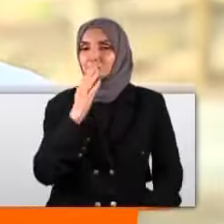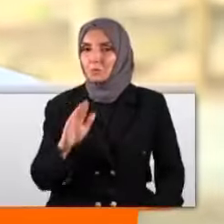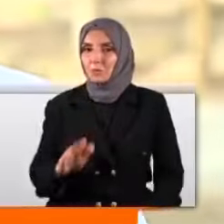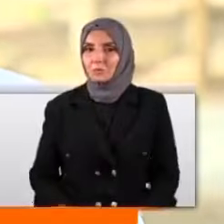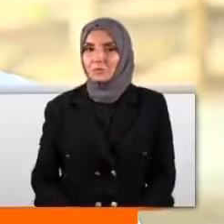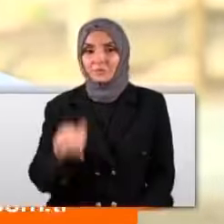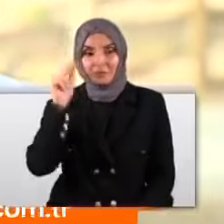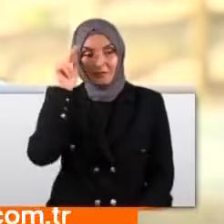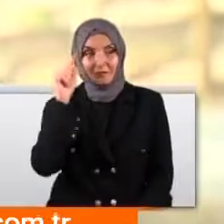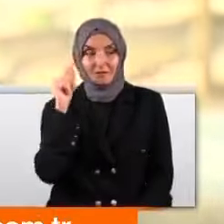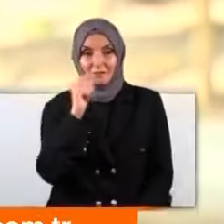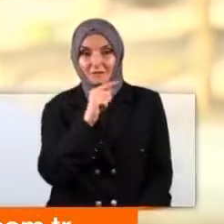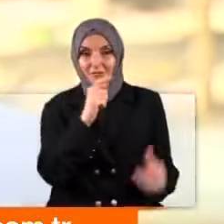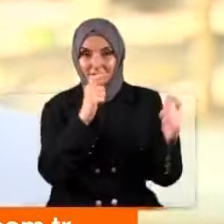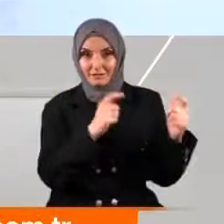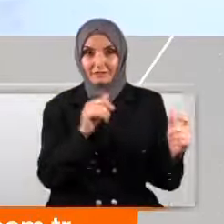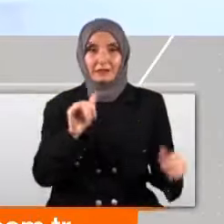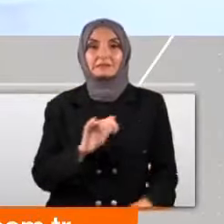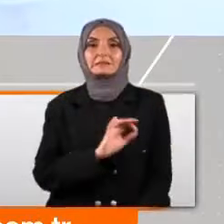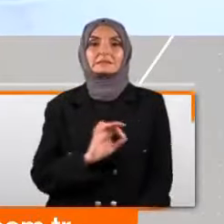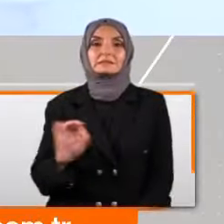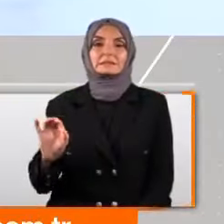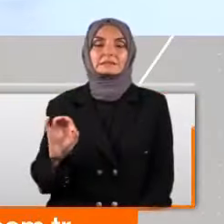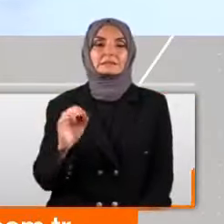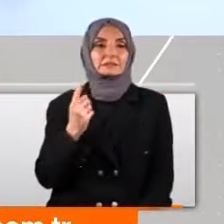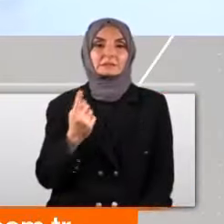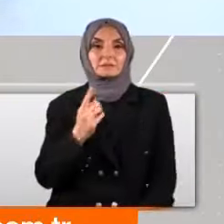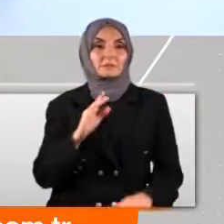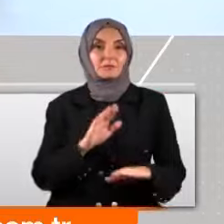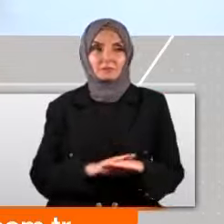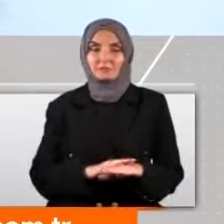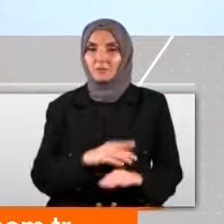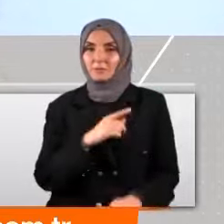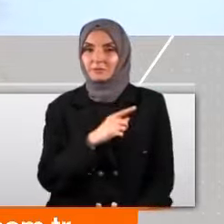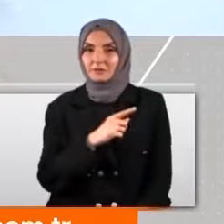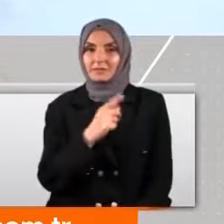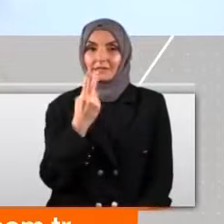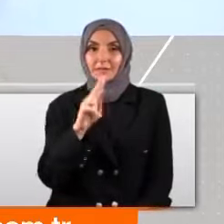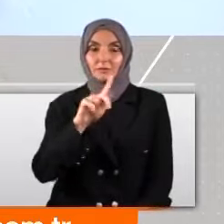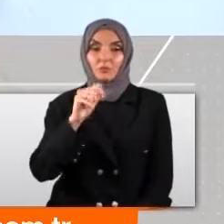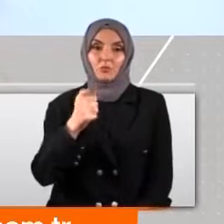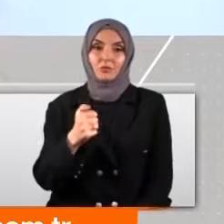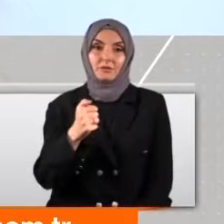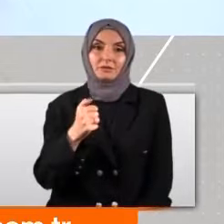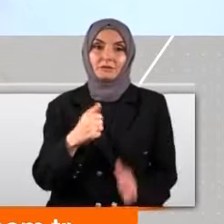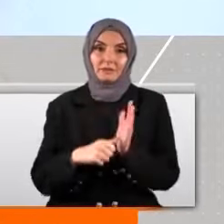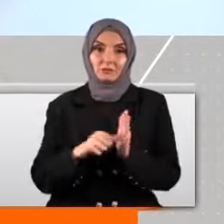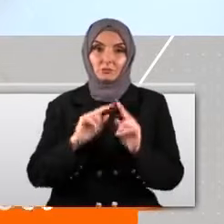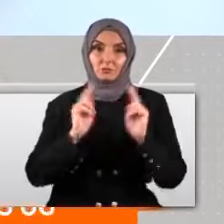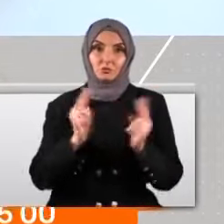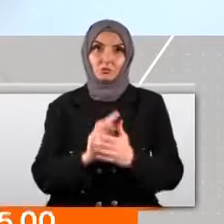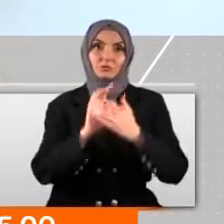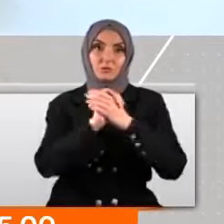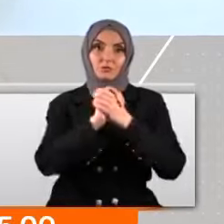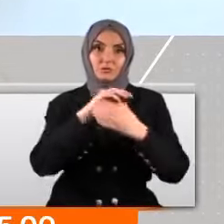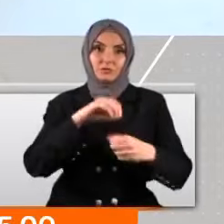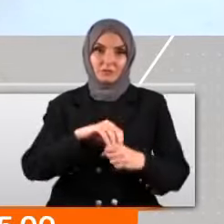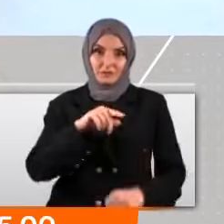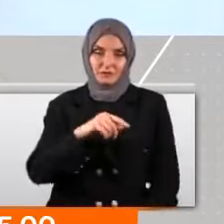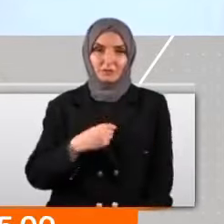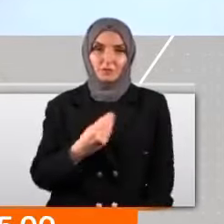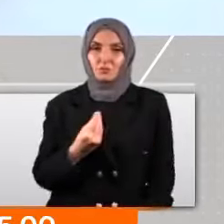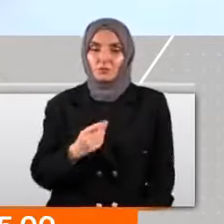Amerika'yla bir haksızlık yapmaları durumu söz konusu oldu 2016'daki bir dünya şampiyonasında. Yani sinirden mızrağımı